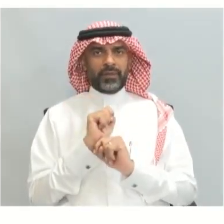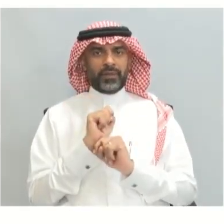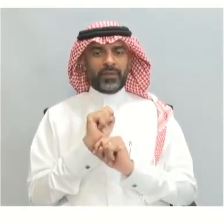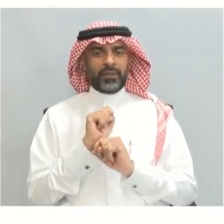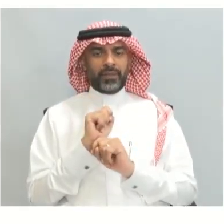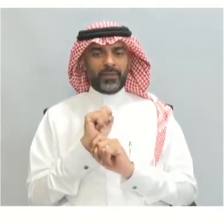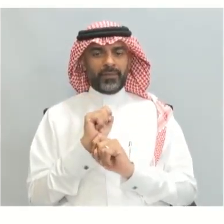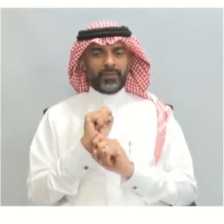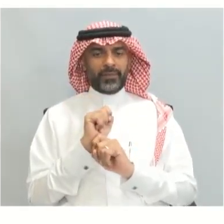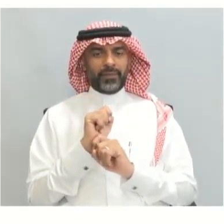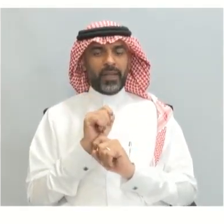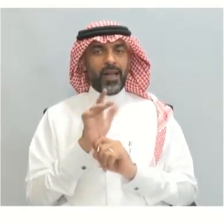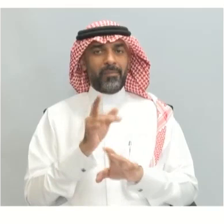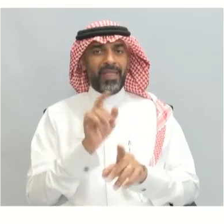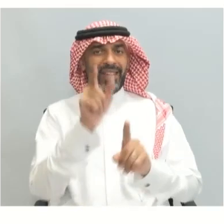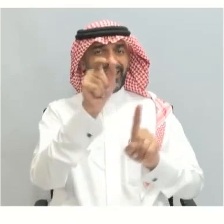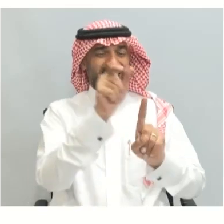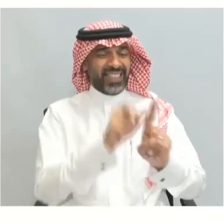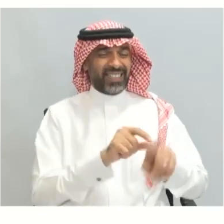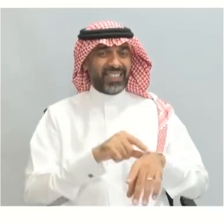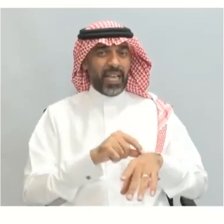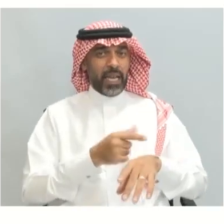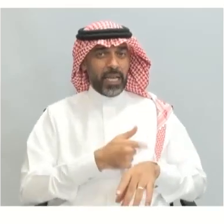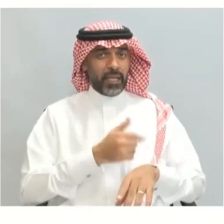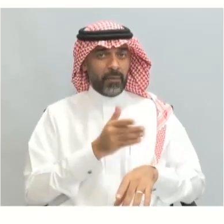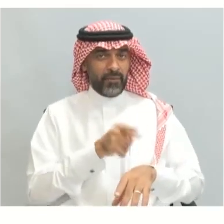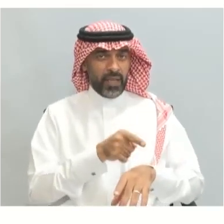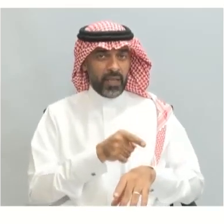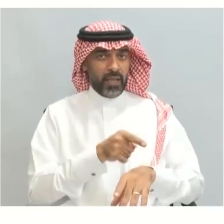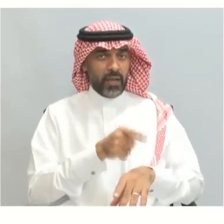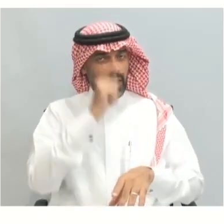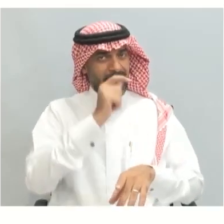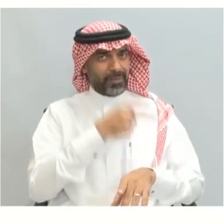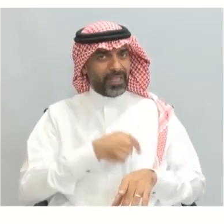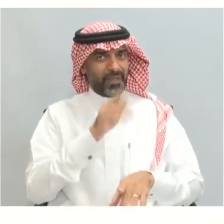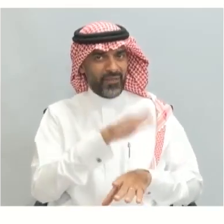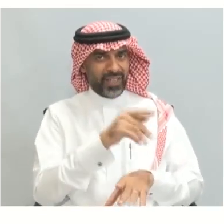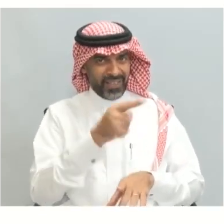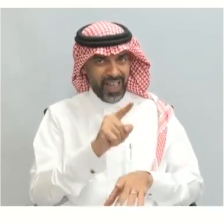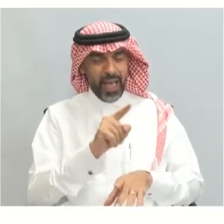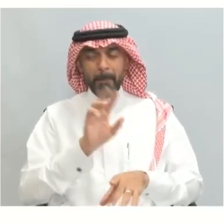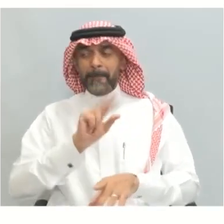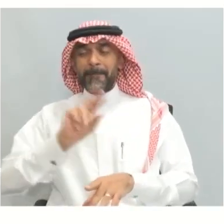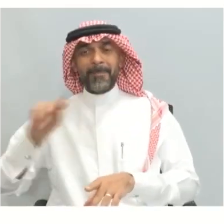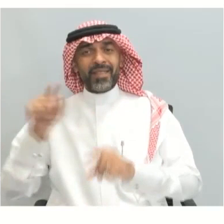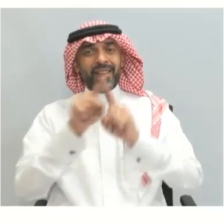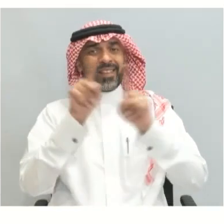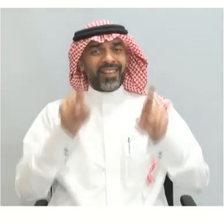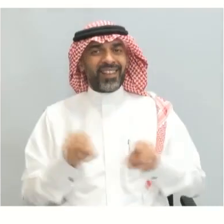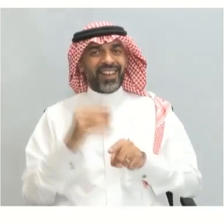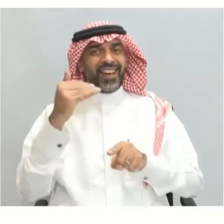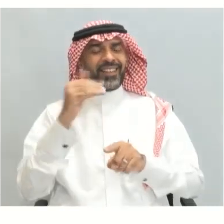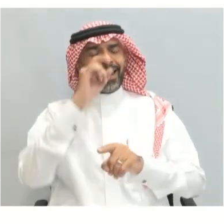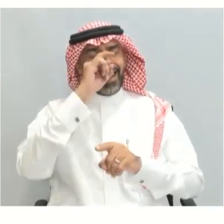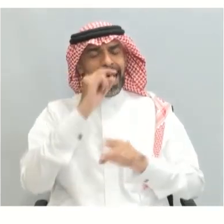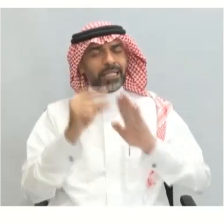انسان بلا اسم كذلك الخريطه ابنائي وبناتي الطلاب لابد ان يكون لها عنوان ولها